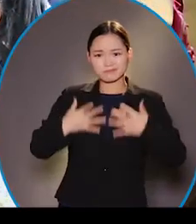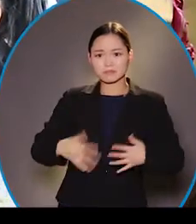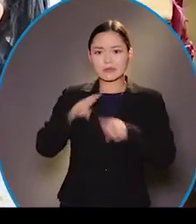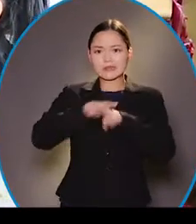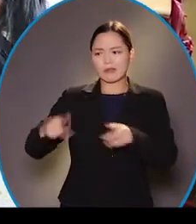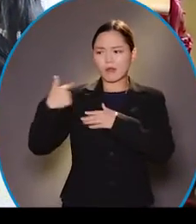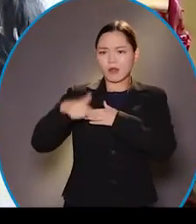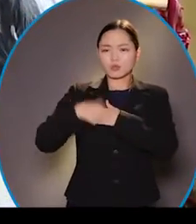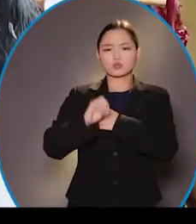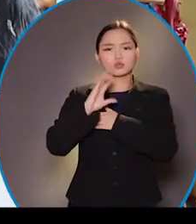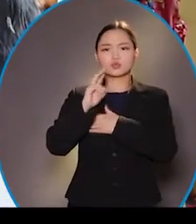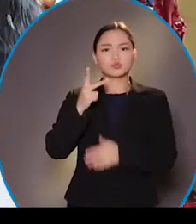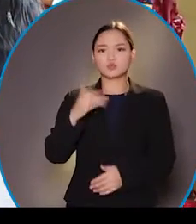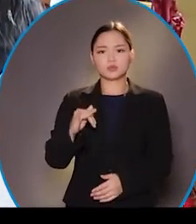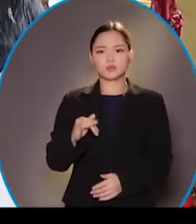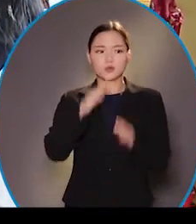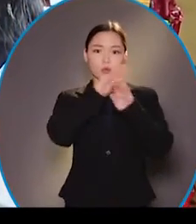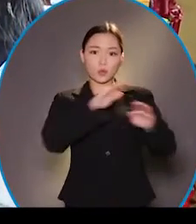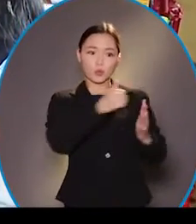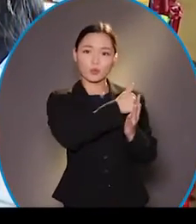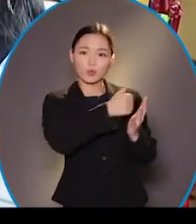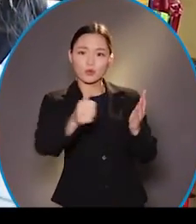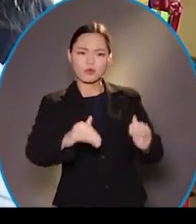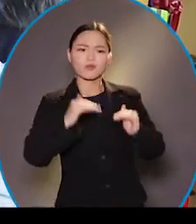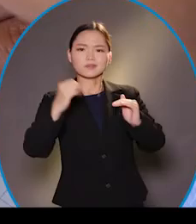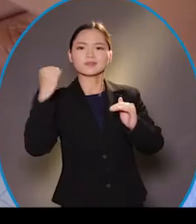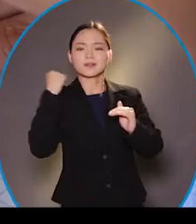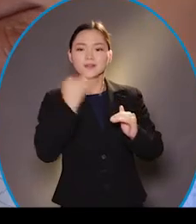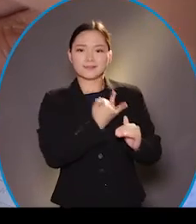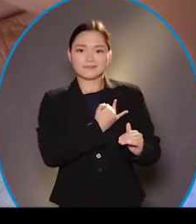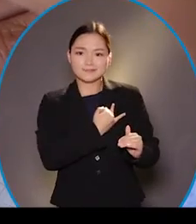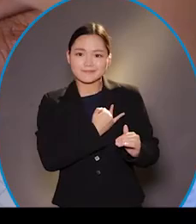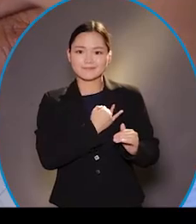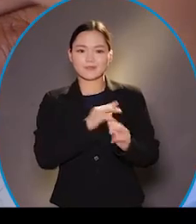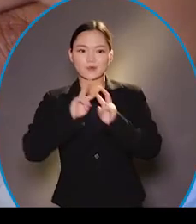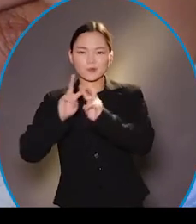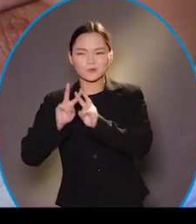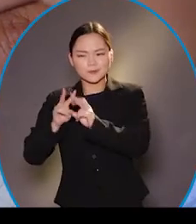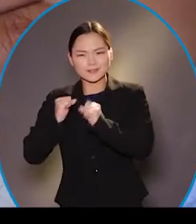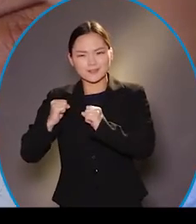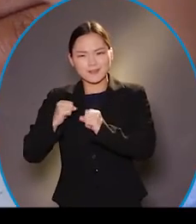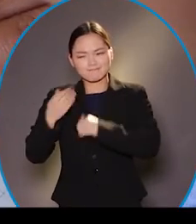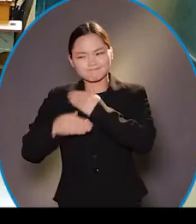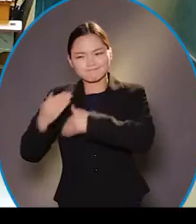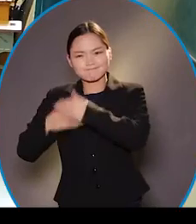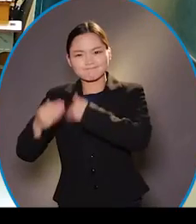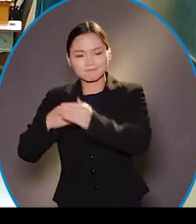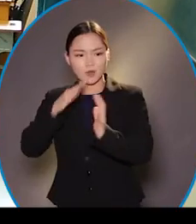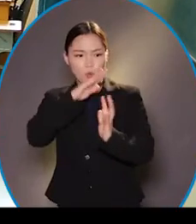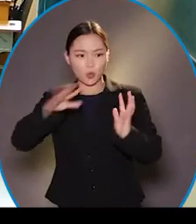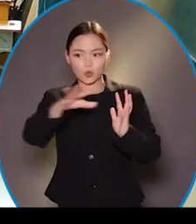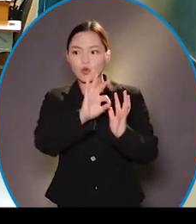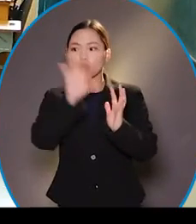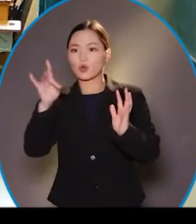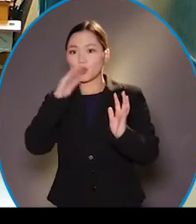ёсгүй. Хүүхэд бүрийг хөгждөг гэдэгт итгэж, үргэлжлүүлэн хичээж ажилласнаар мөн бусад